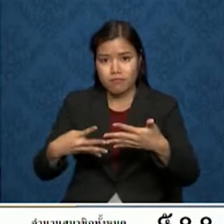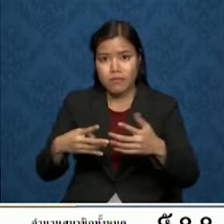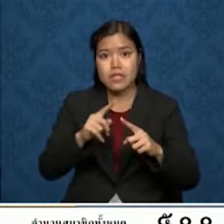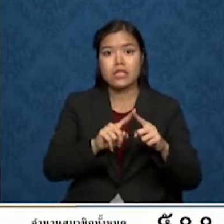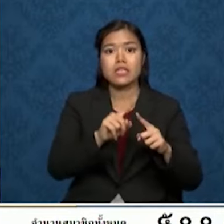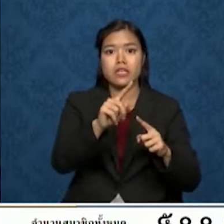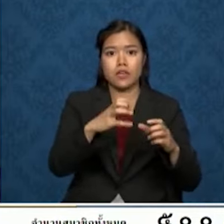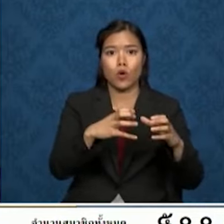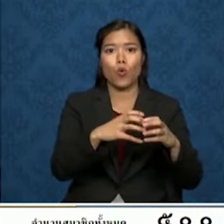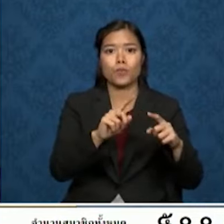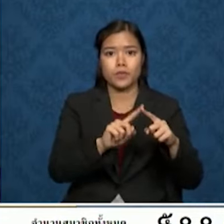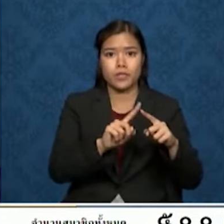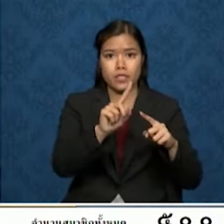ง